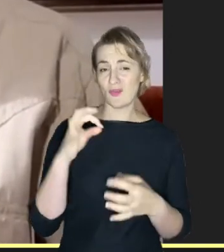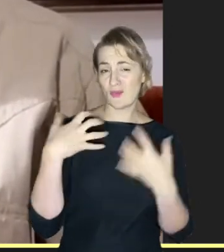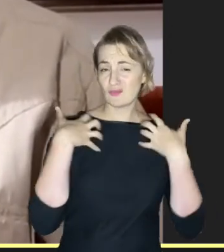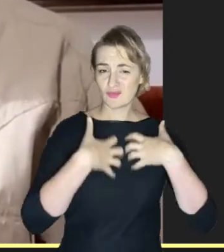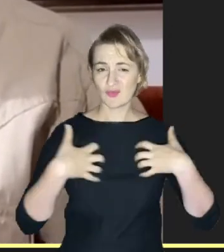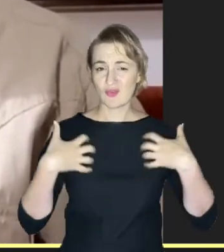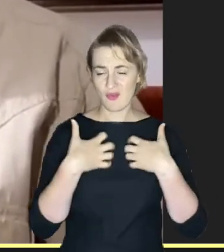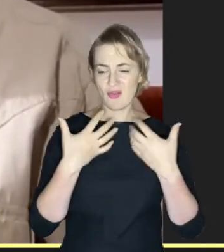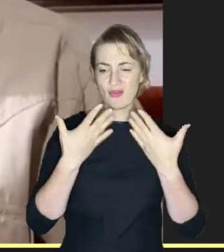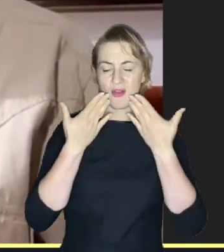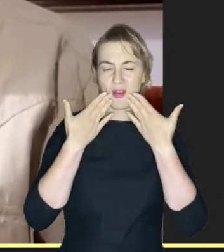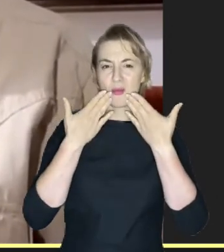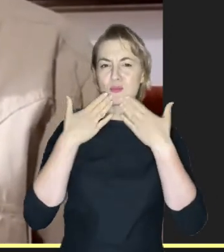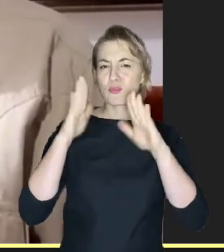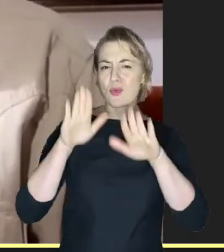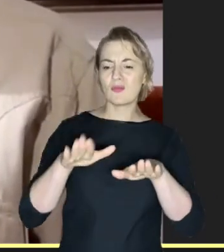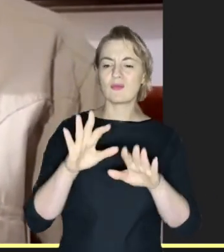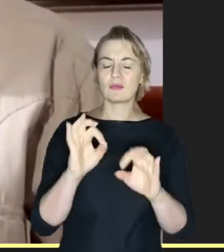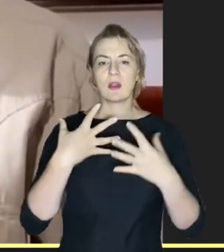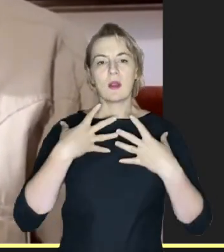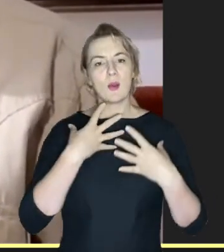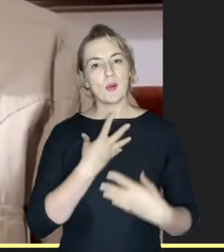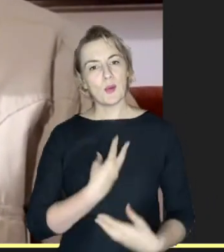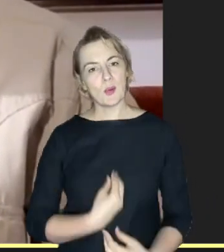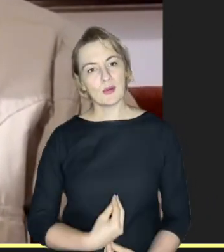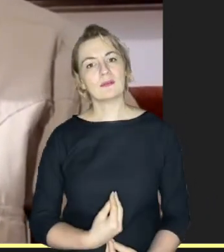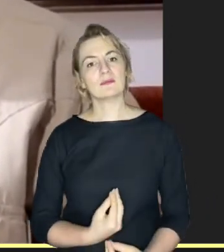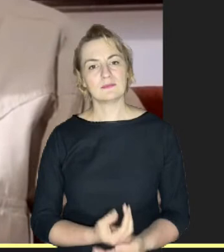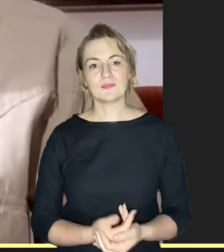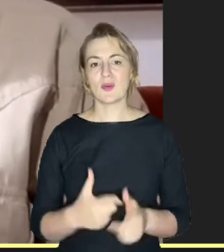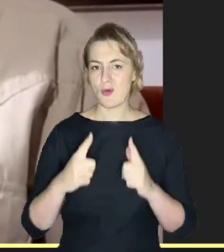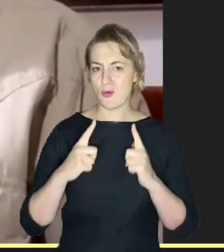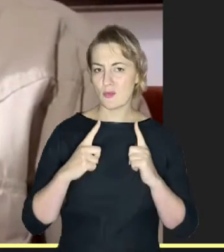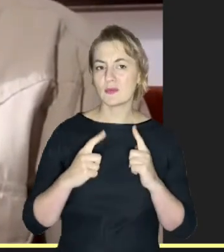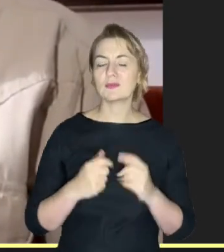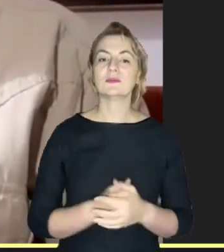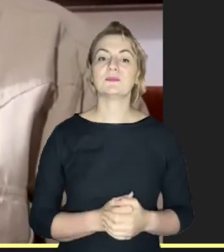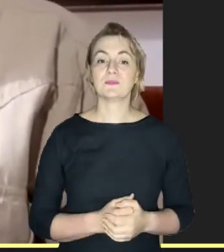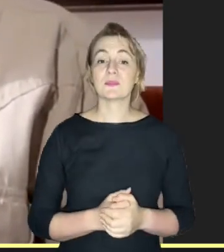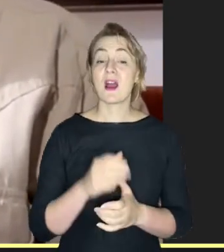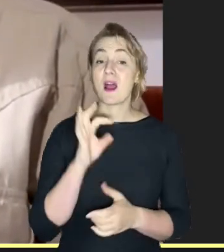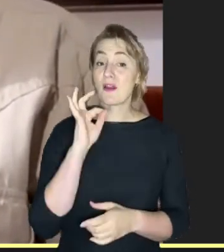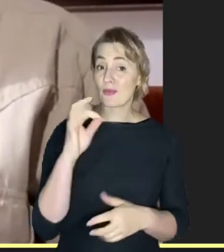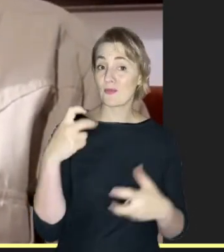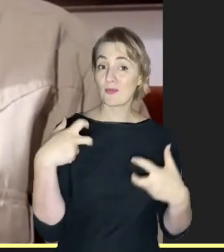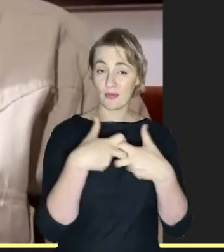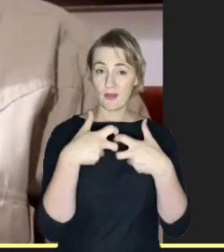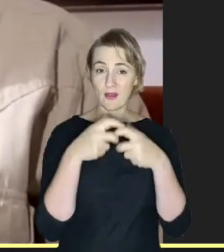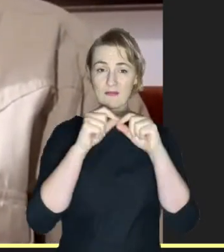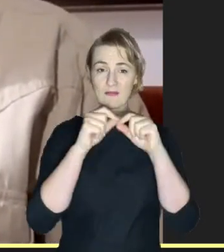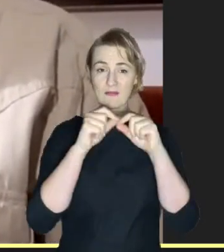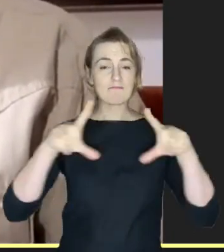sobie. O tym mamy rozmawiać. Natomiast na twojej stronie internetowej jest hasło